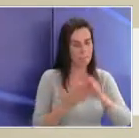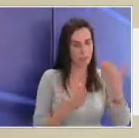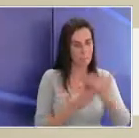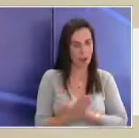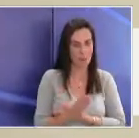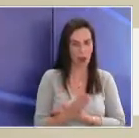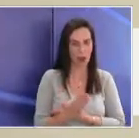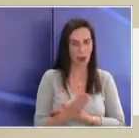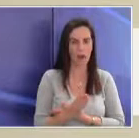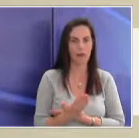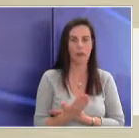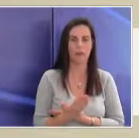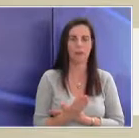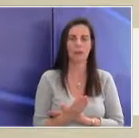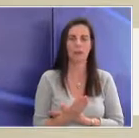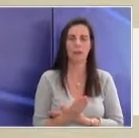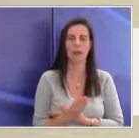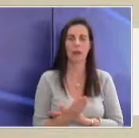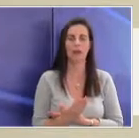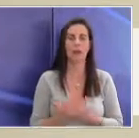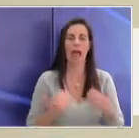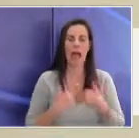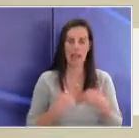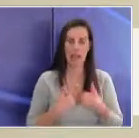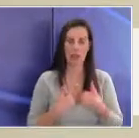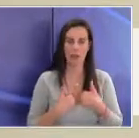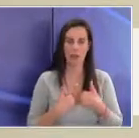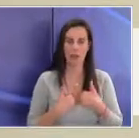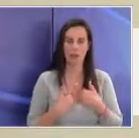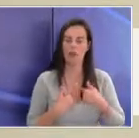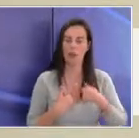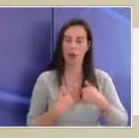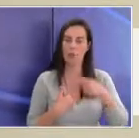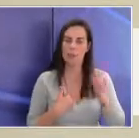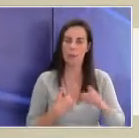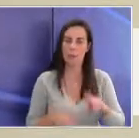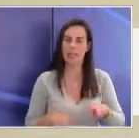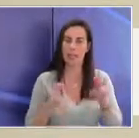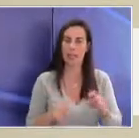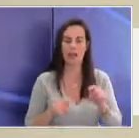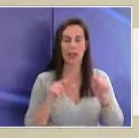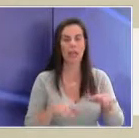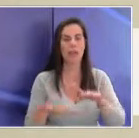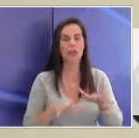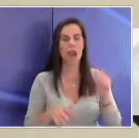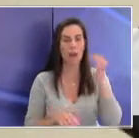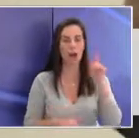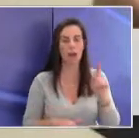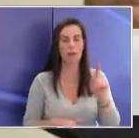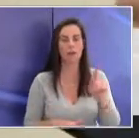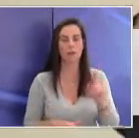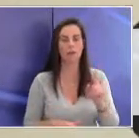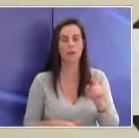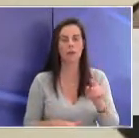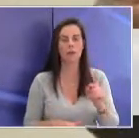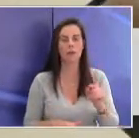לידיעות בישראל היום היום, שאלינו לנצל את ההזדמנות הזאת, זה דווקא הזדמנות, להגיע לממשל הזה, להגיע